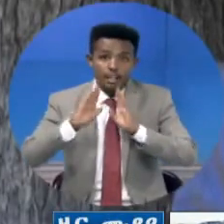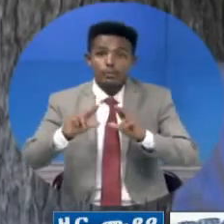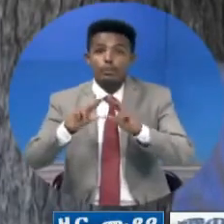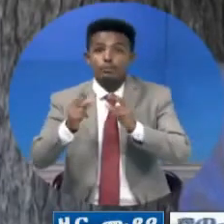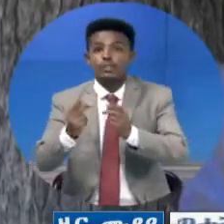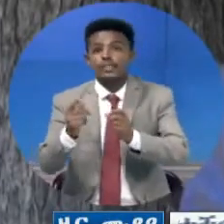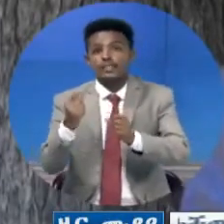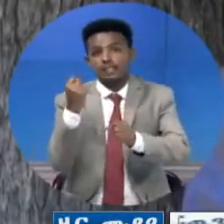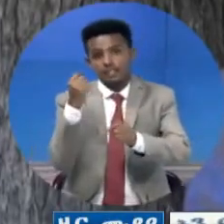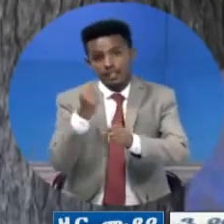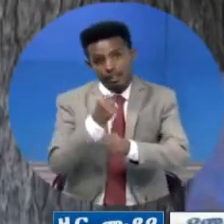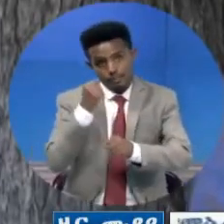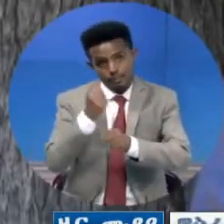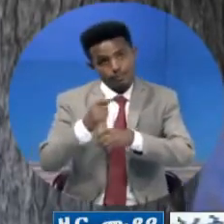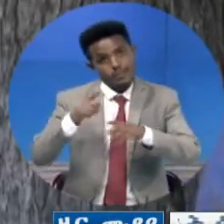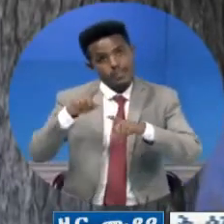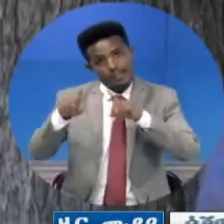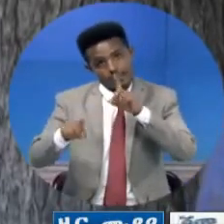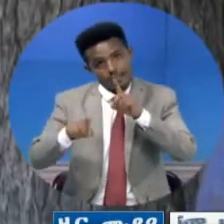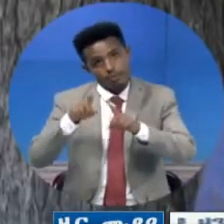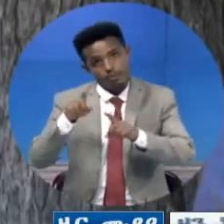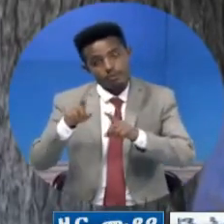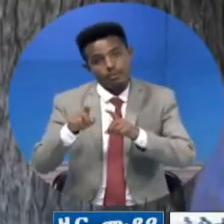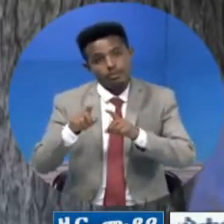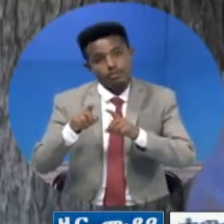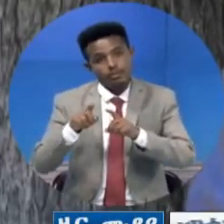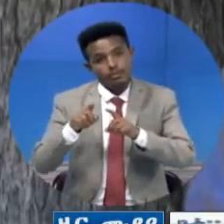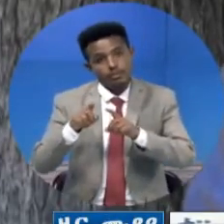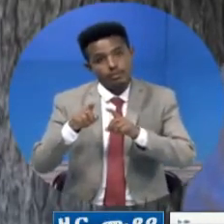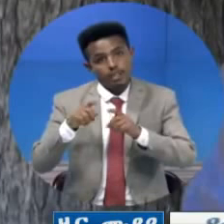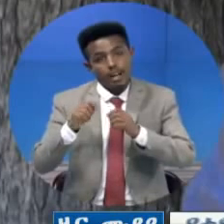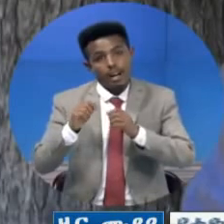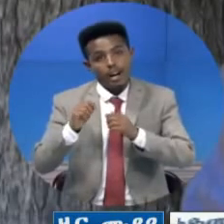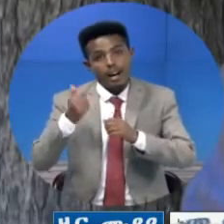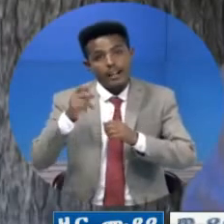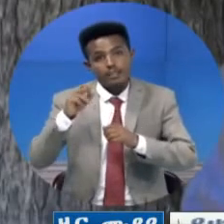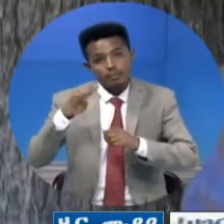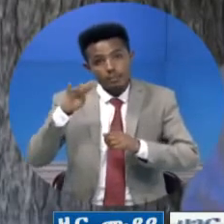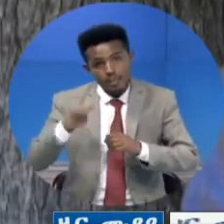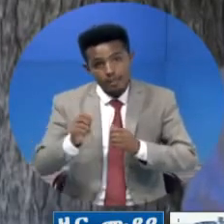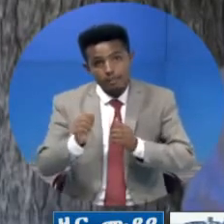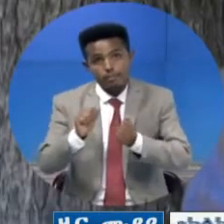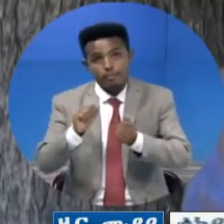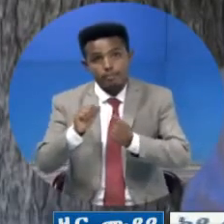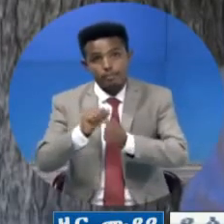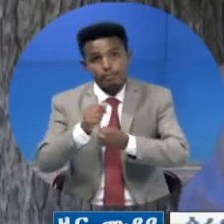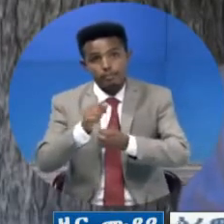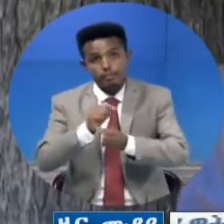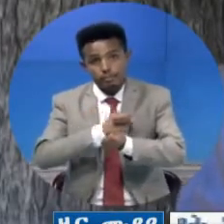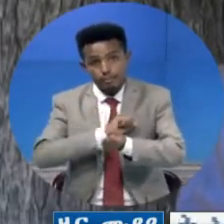ነው የሚጠይቅ። ደብረ ማርቆስ ላይ ያለው ልዩ ኃይል፣ አድማ ብተና፣